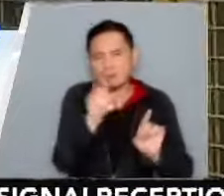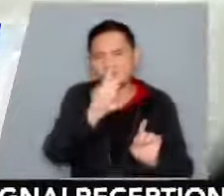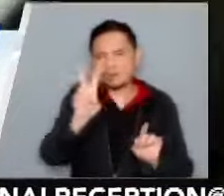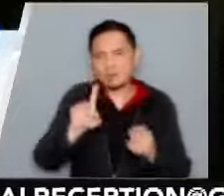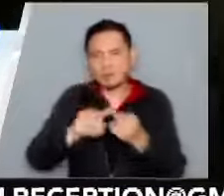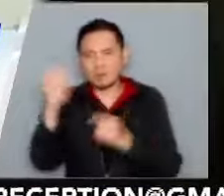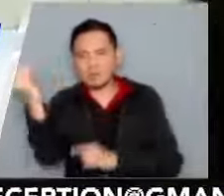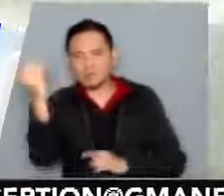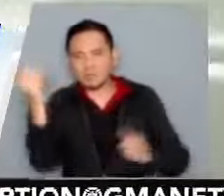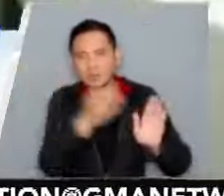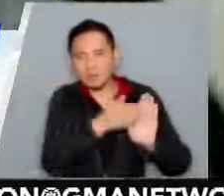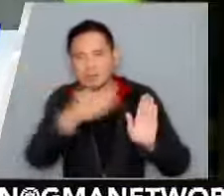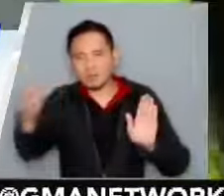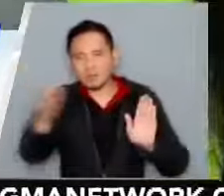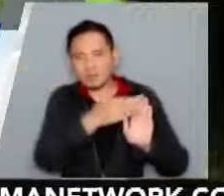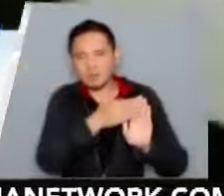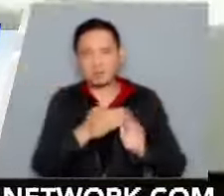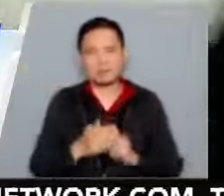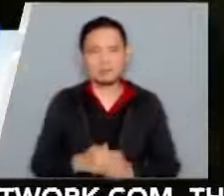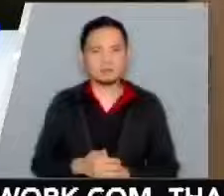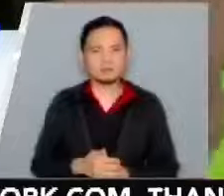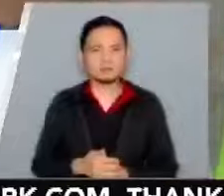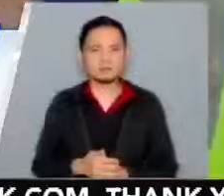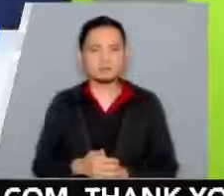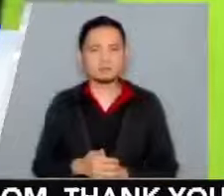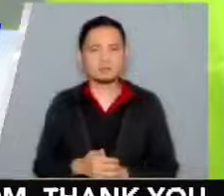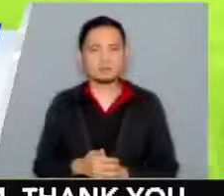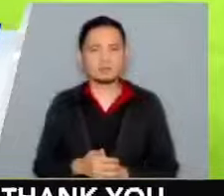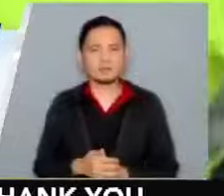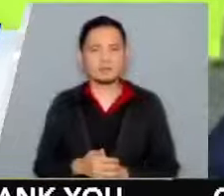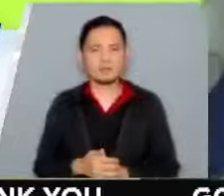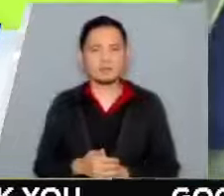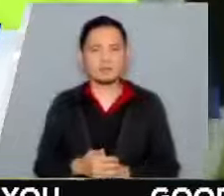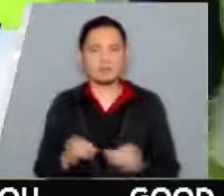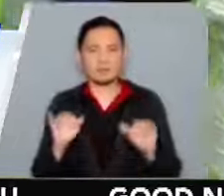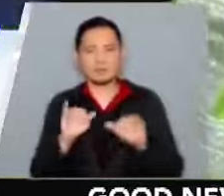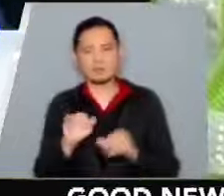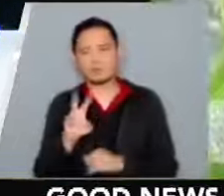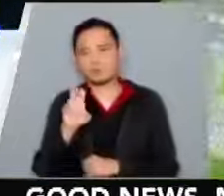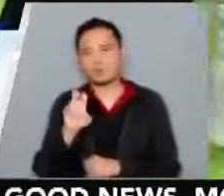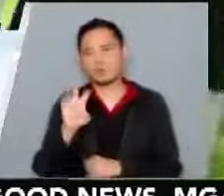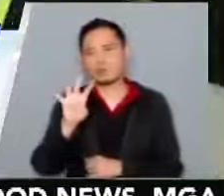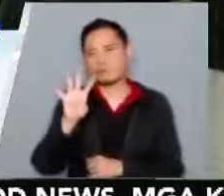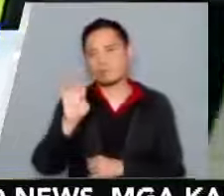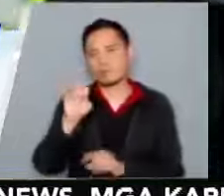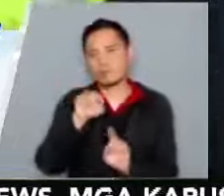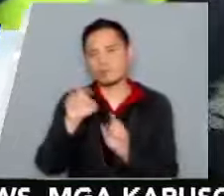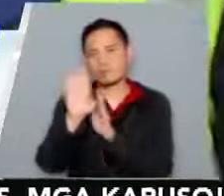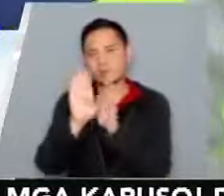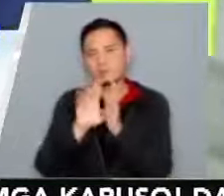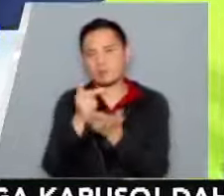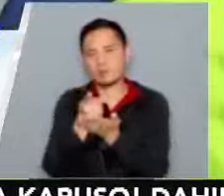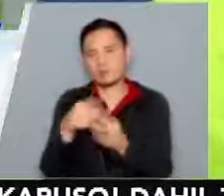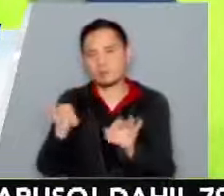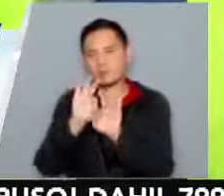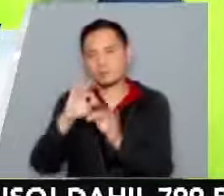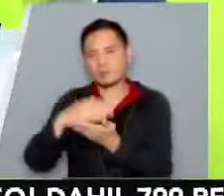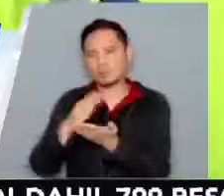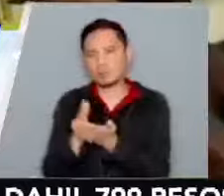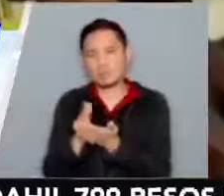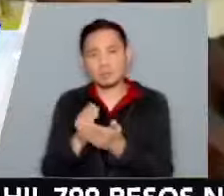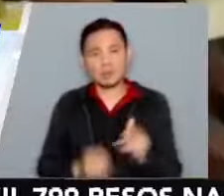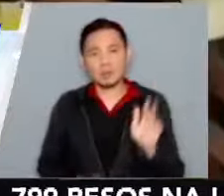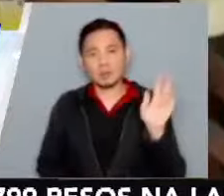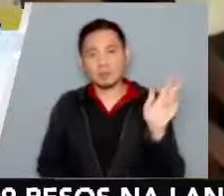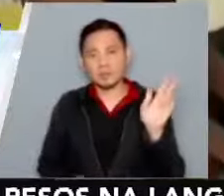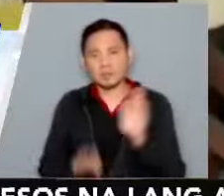Bicutan. Bagaman utang sa JICA ang 440 billion pesos na proyekto, 30 billion pesos ang kailangan ng gobyerno pambili